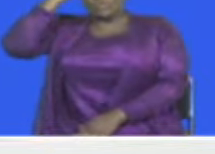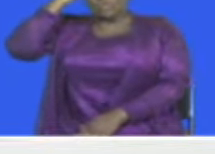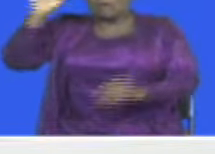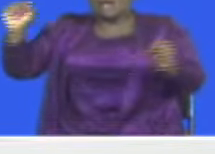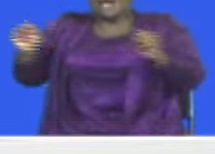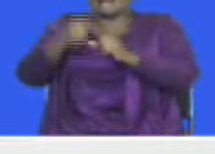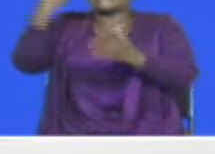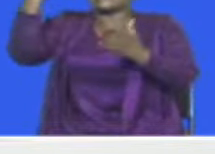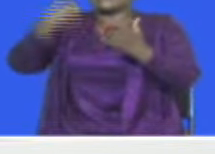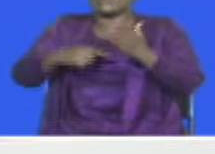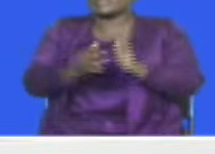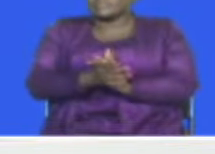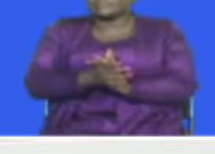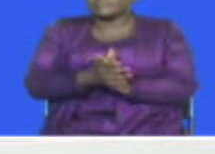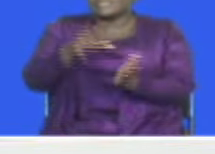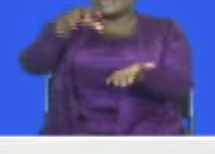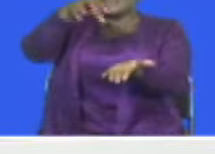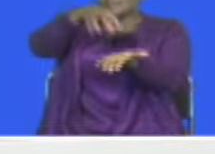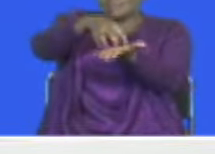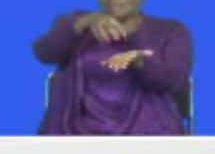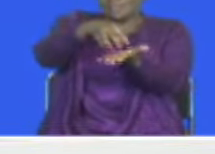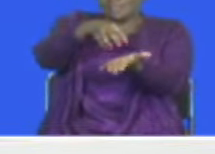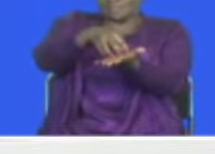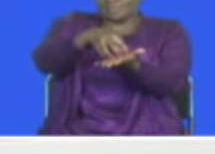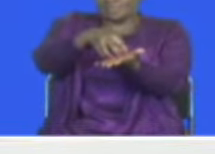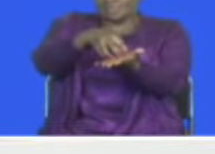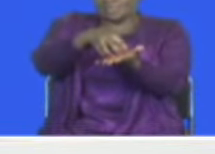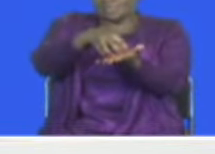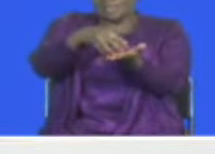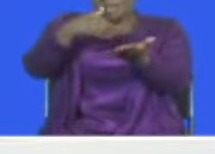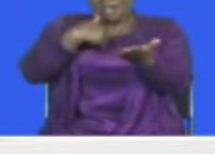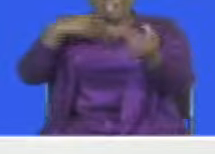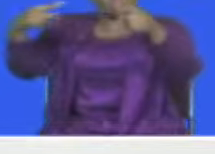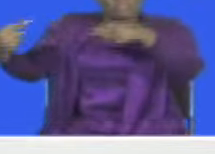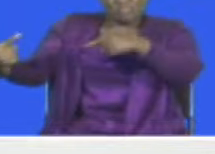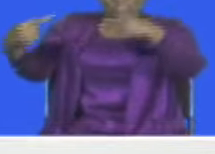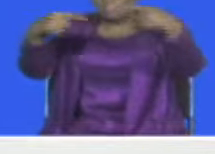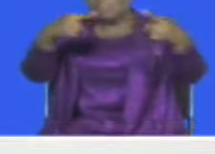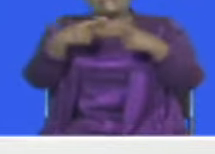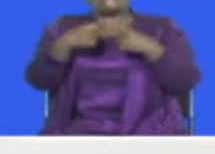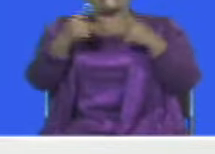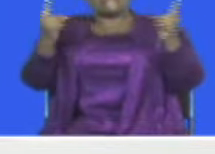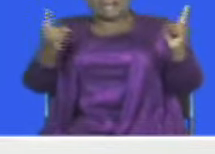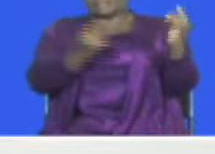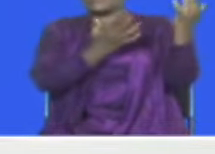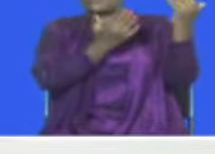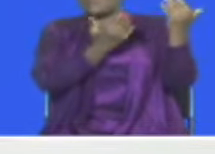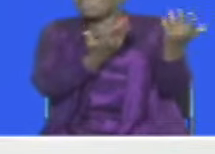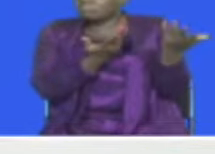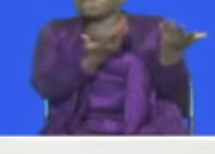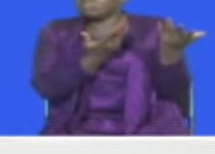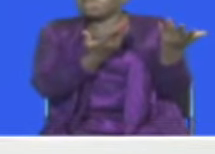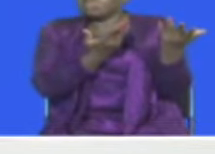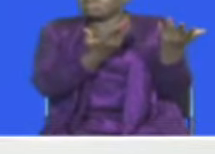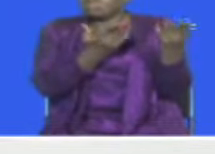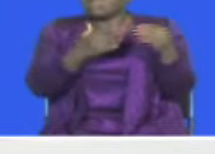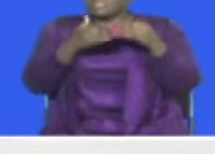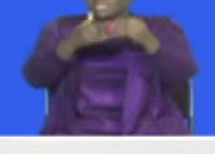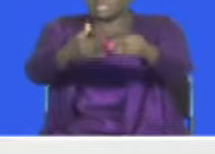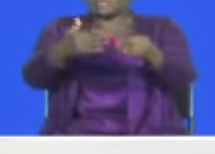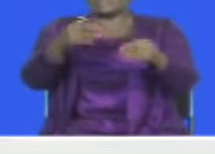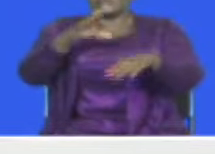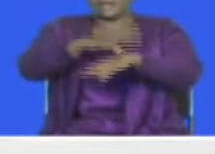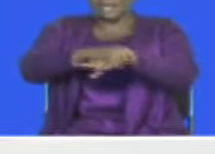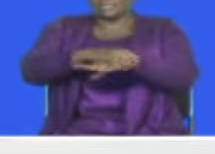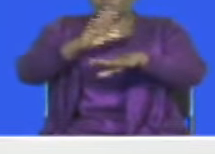kile ambacho kitajitokeza katika kesi hiyo. Mtazamaji, kumekuwa tunavuta ni kuvuta, lakini tunatumai mwelekeo utakuwepo,